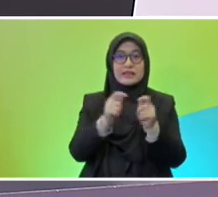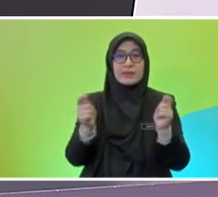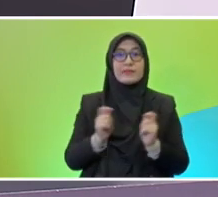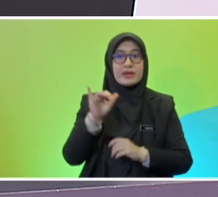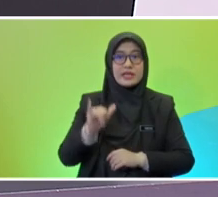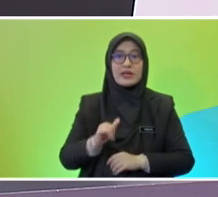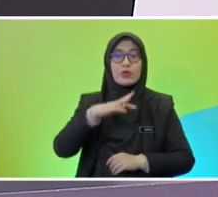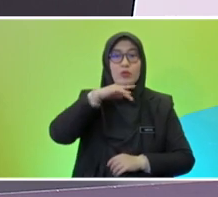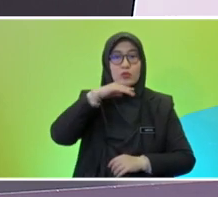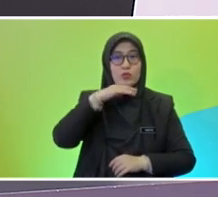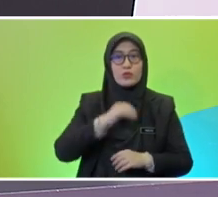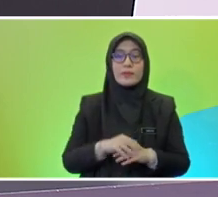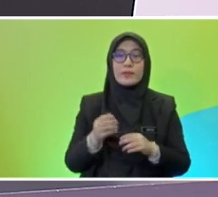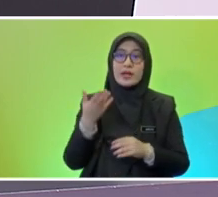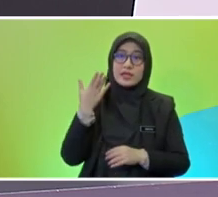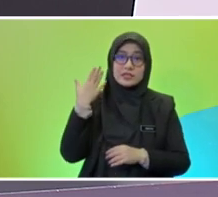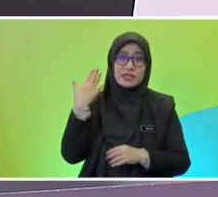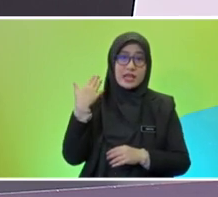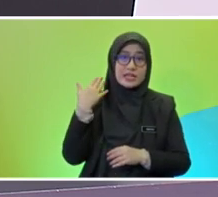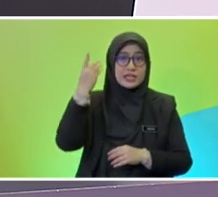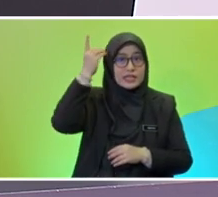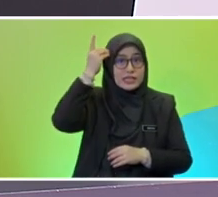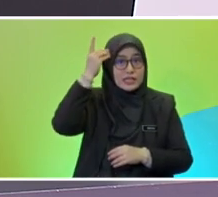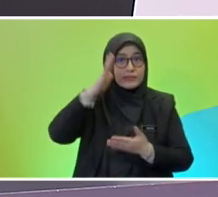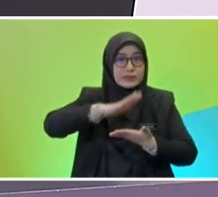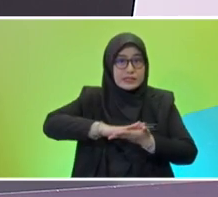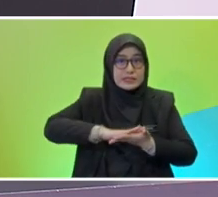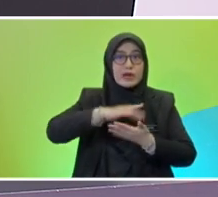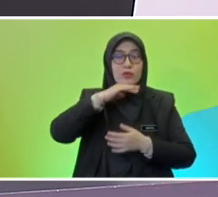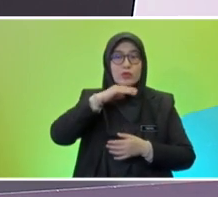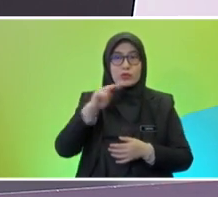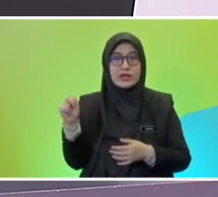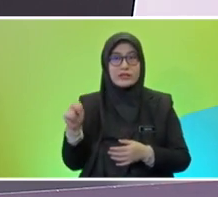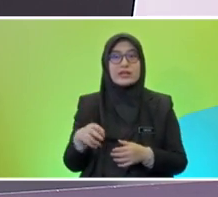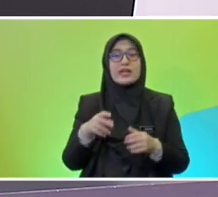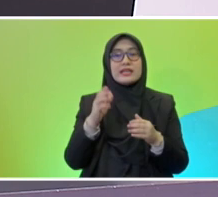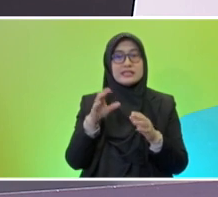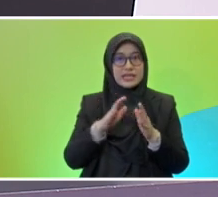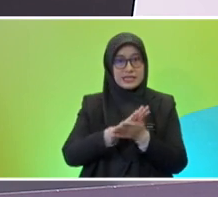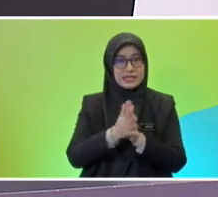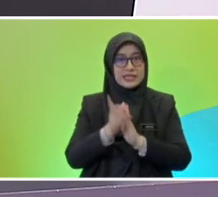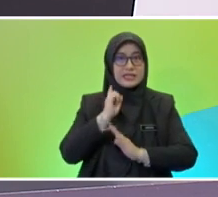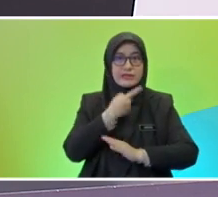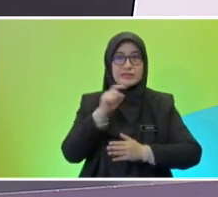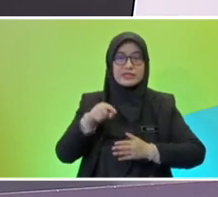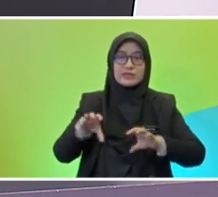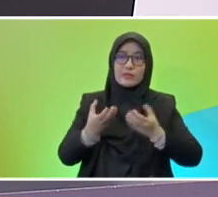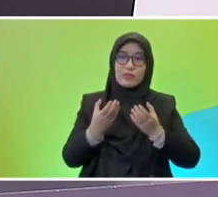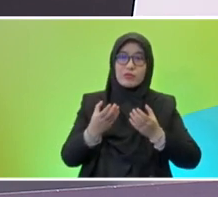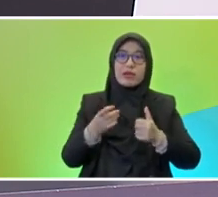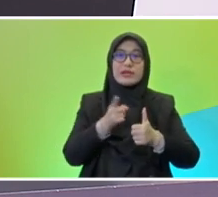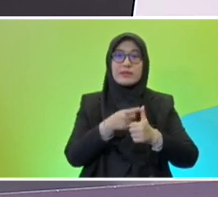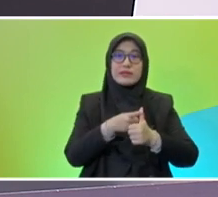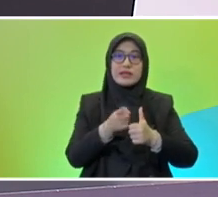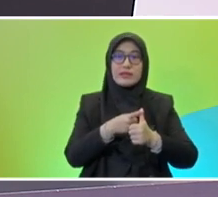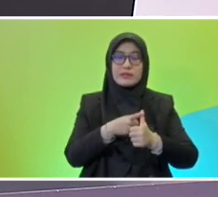tadi apa yang kita buat adalah pertama kita Bersihkan dahulu kotoran buang dan